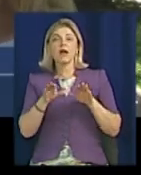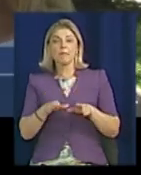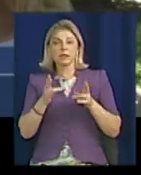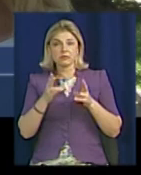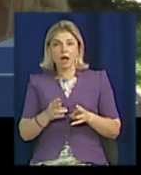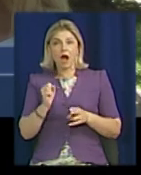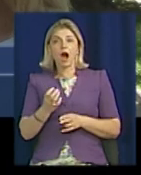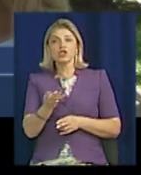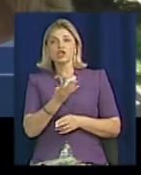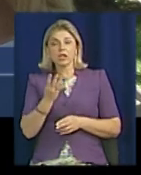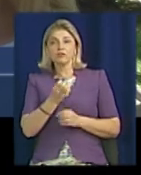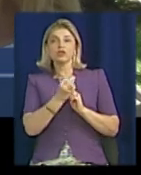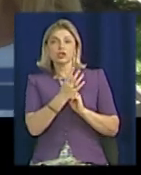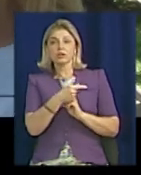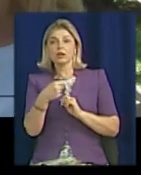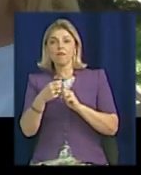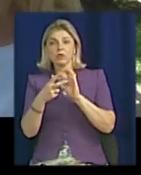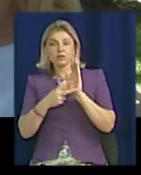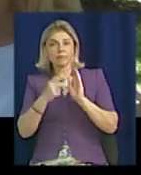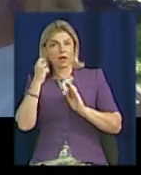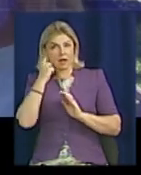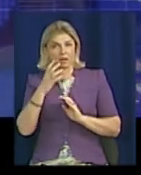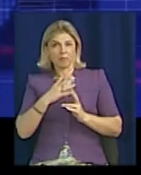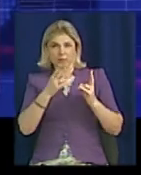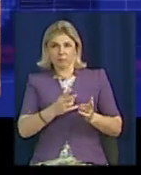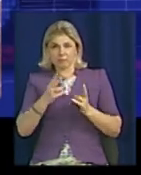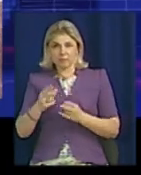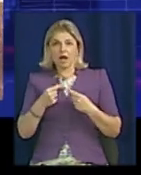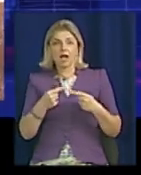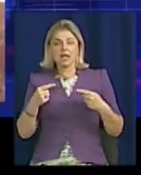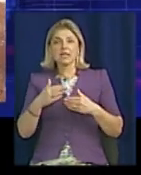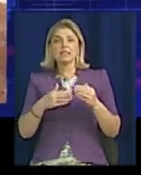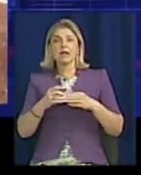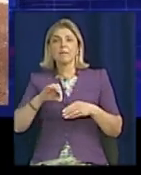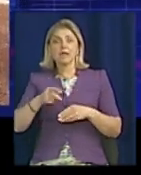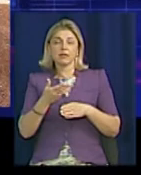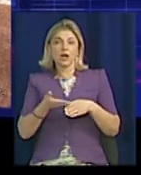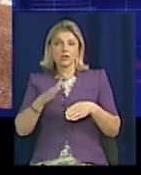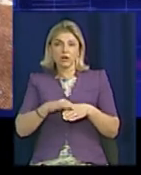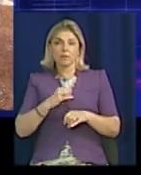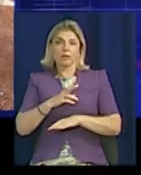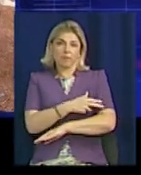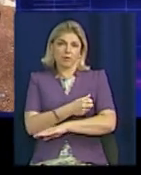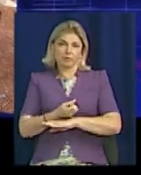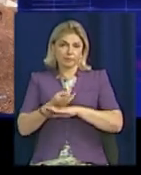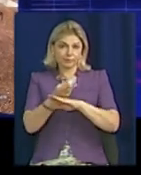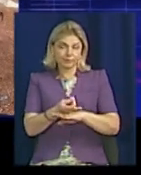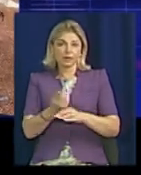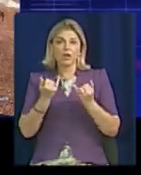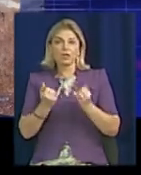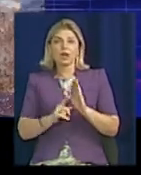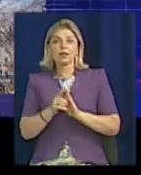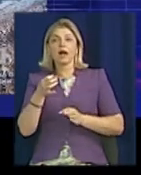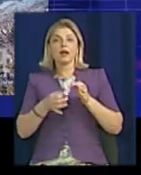від 14 до 17 років отримали тілесні ушкодження різного ступеню тяжкості та були доставлені до медичного закладу. Наразі порушено